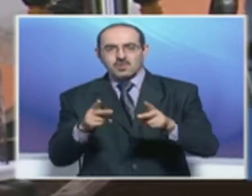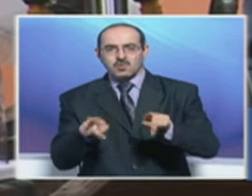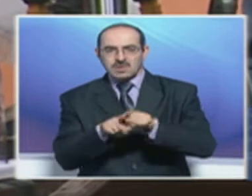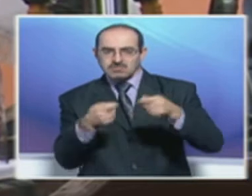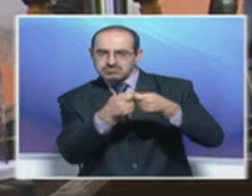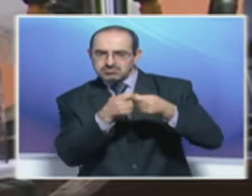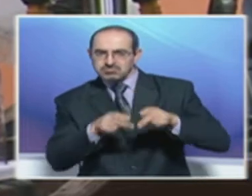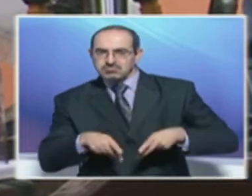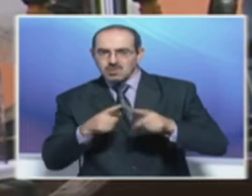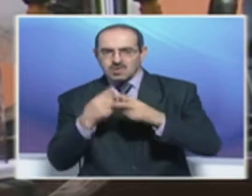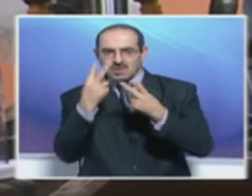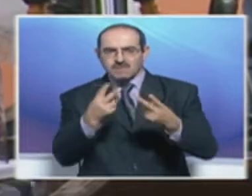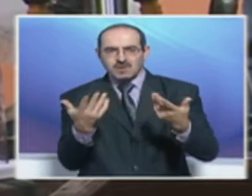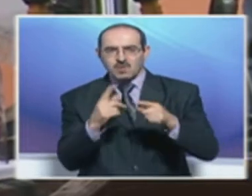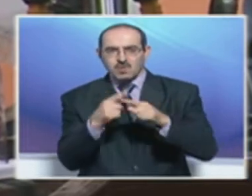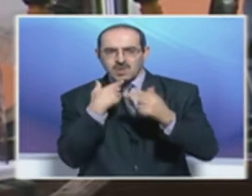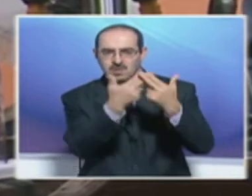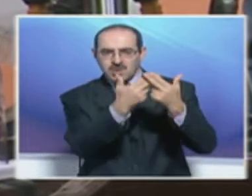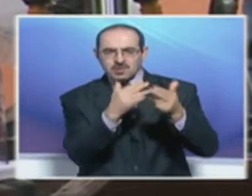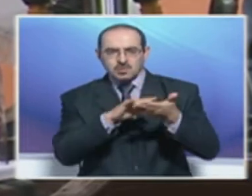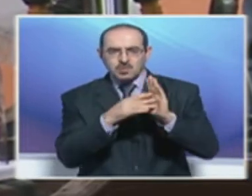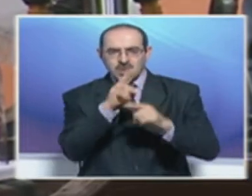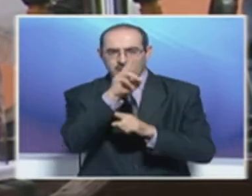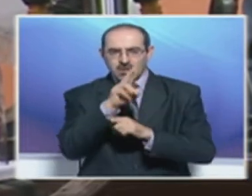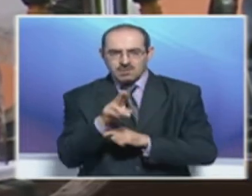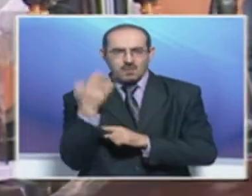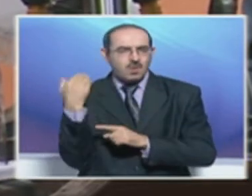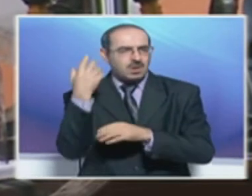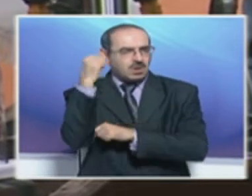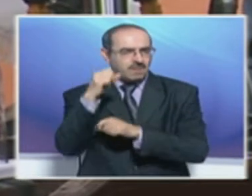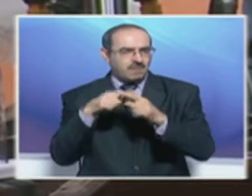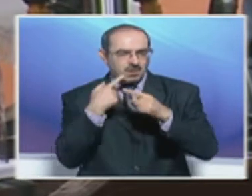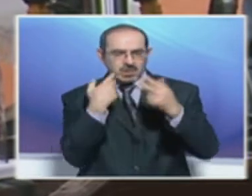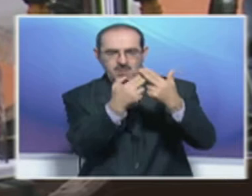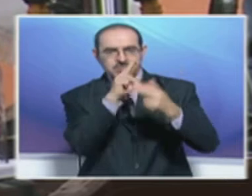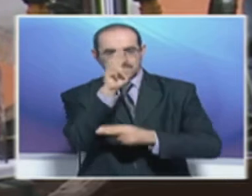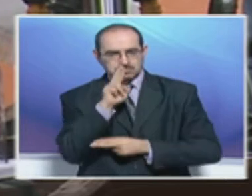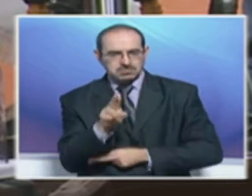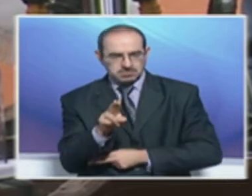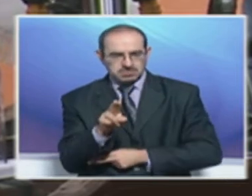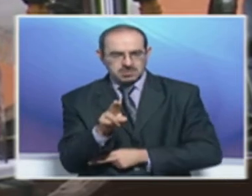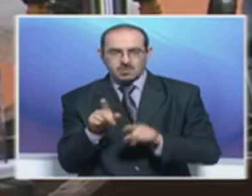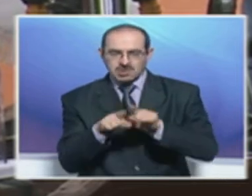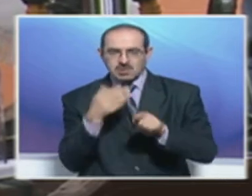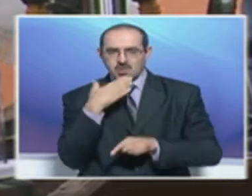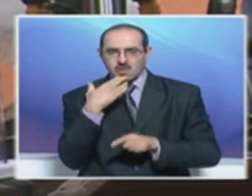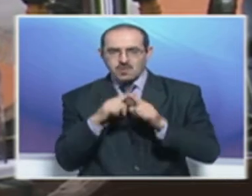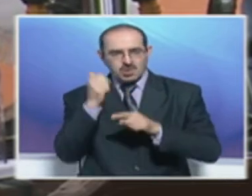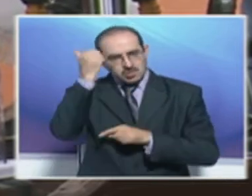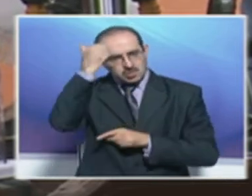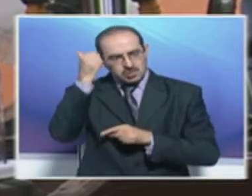توافقي للوصول إلى توفير كل الشروط الممكنة التي من شأنها تحسين الدراسات